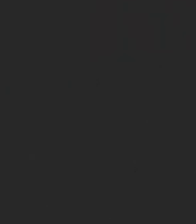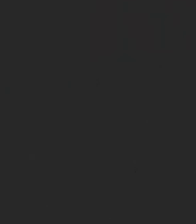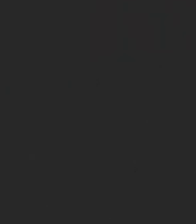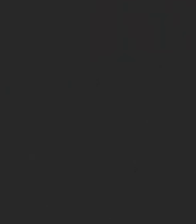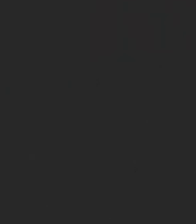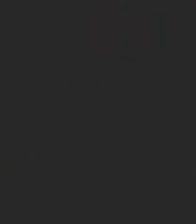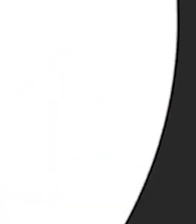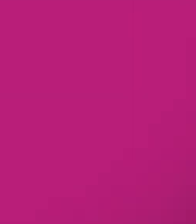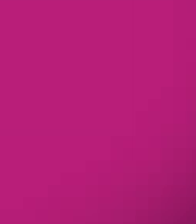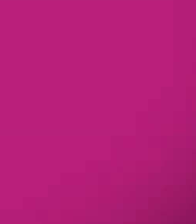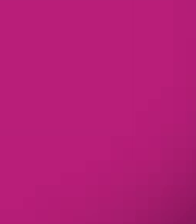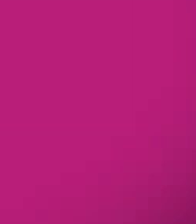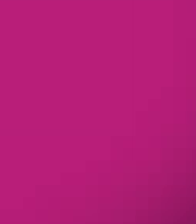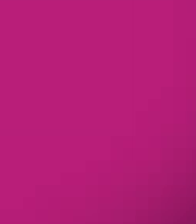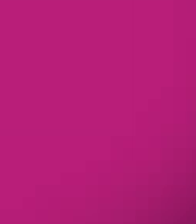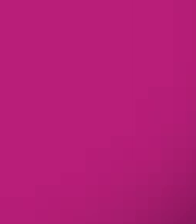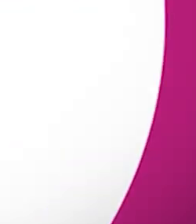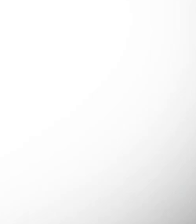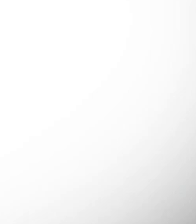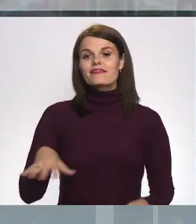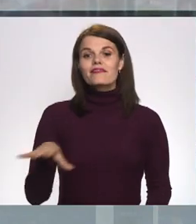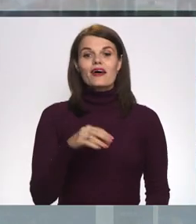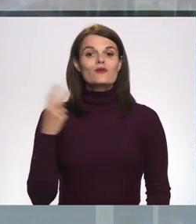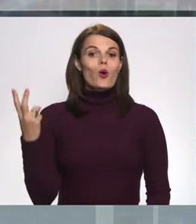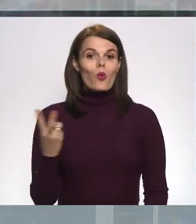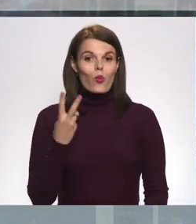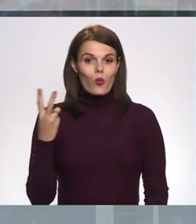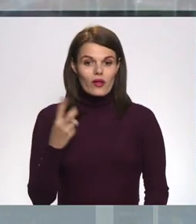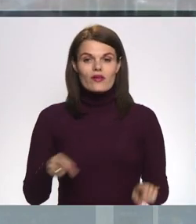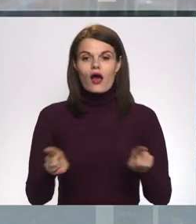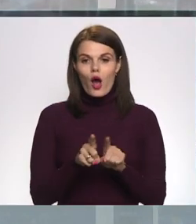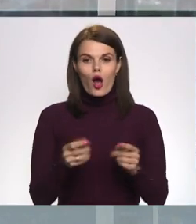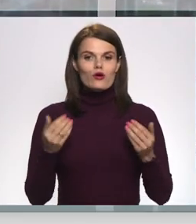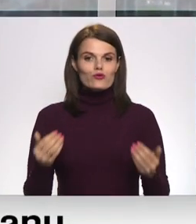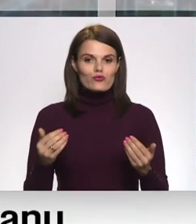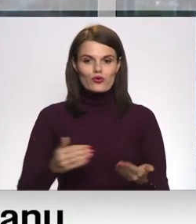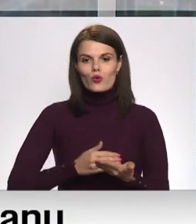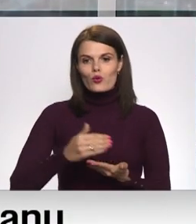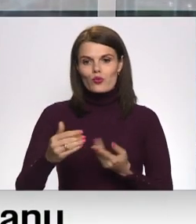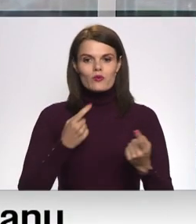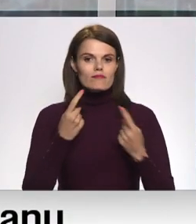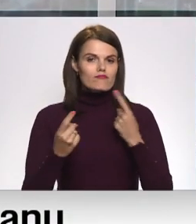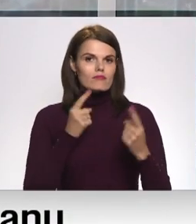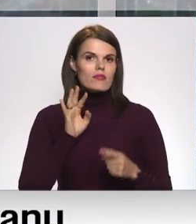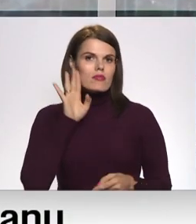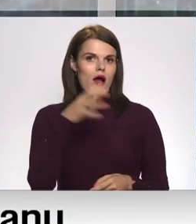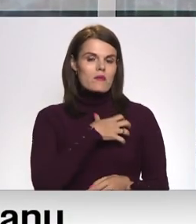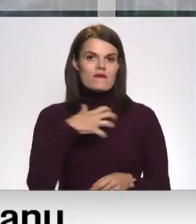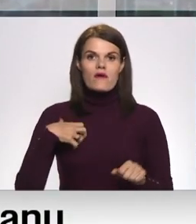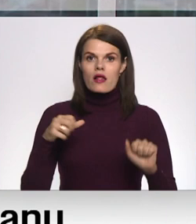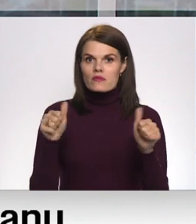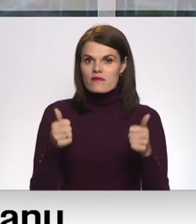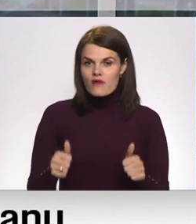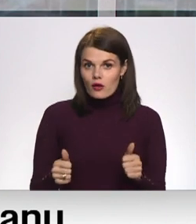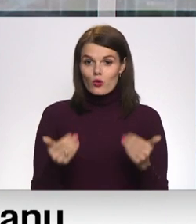Re, viss ēters ir te! Un arī šodien turpinās sarunas par nākamās valdības veidošanu.